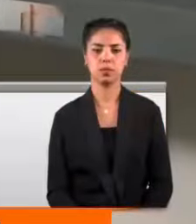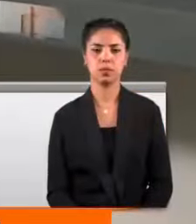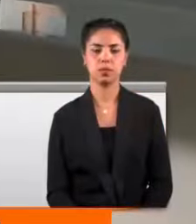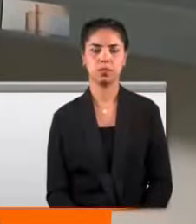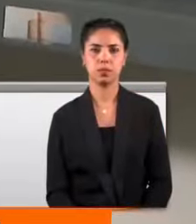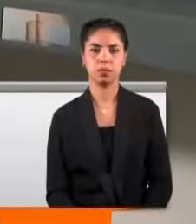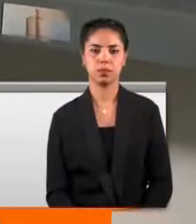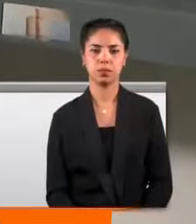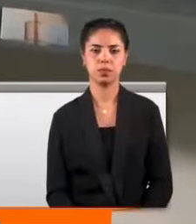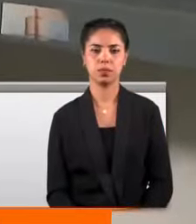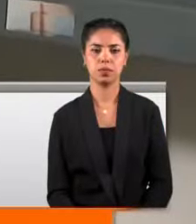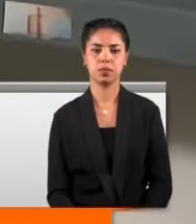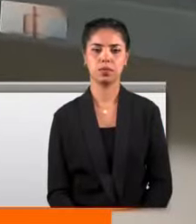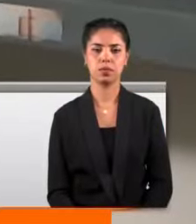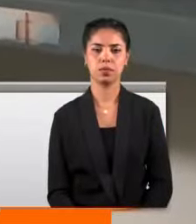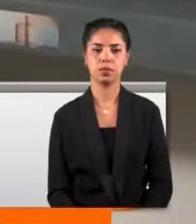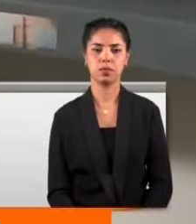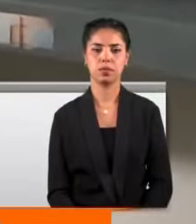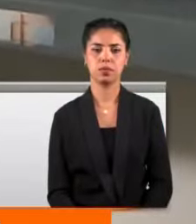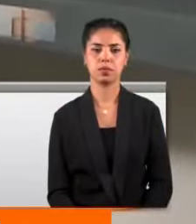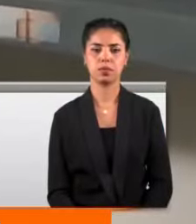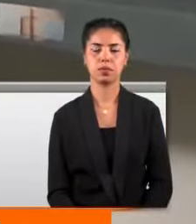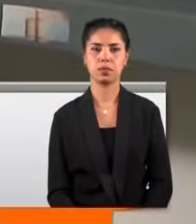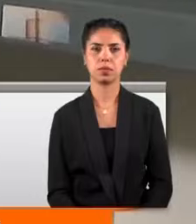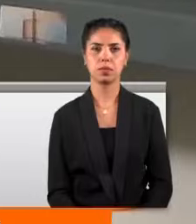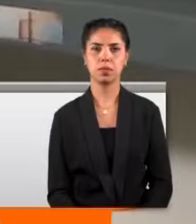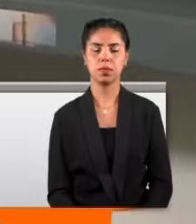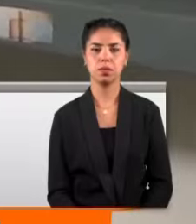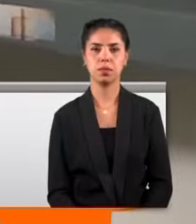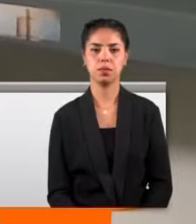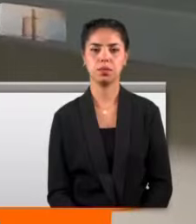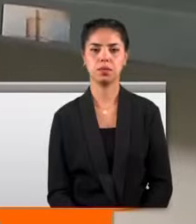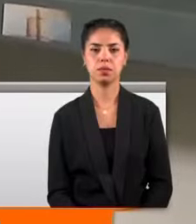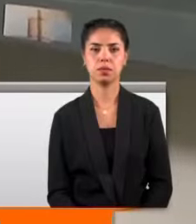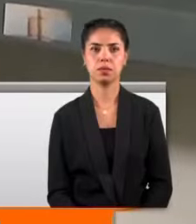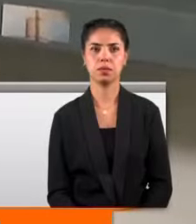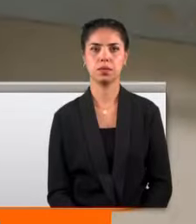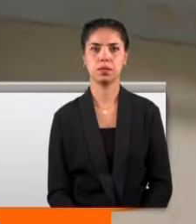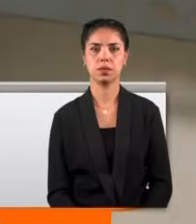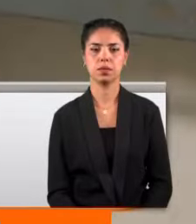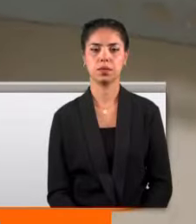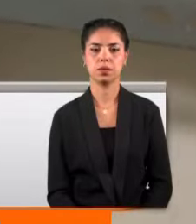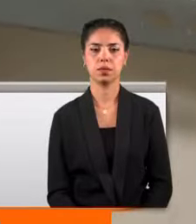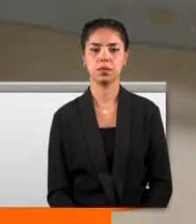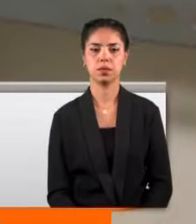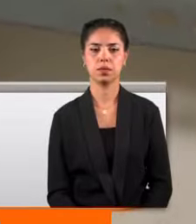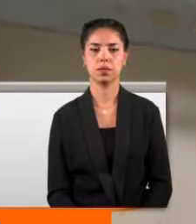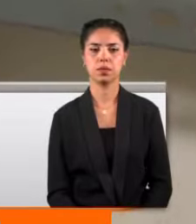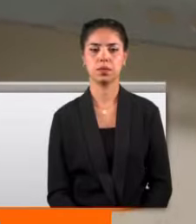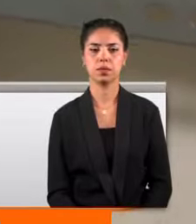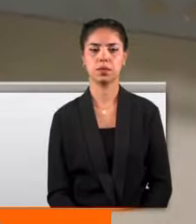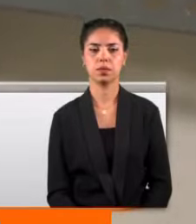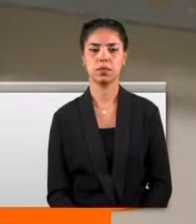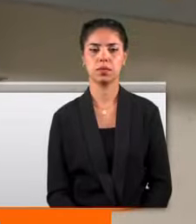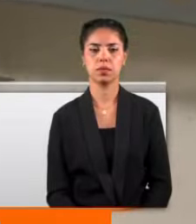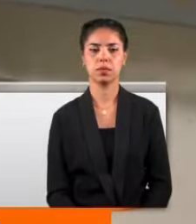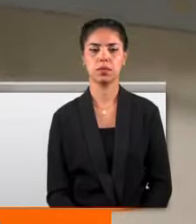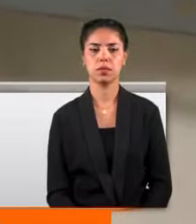Bugün usta bulmakta, yardımcı bulmakta son derece zorluk çekmekteyiz. Sebebi